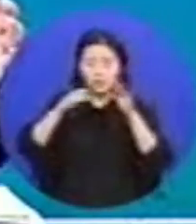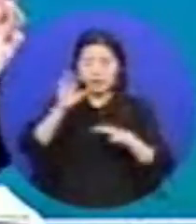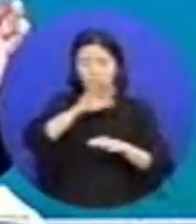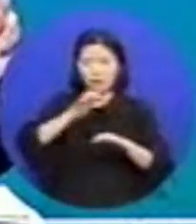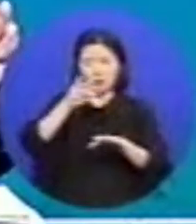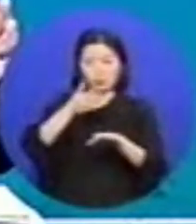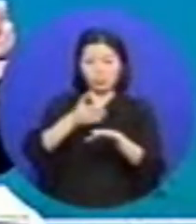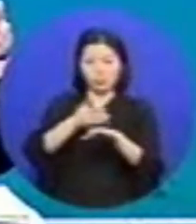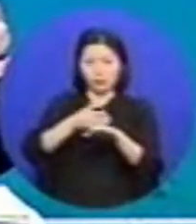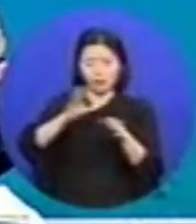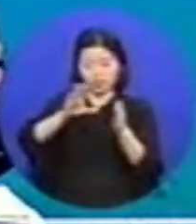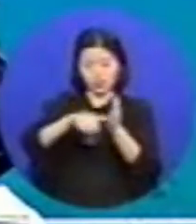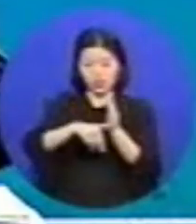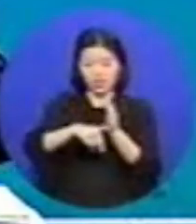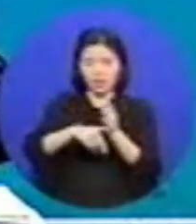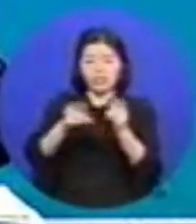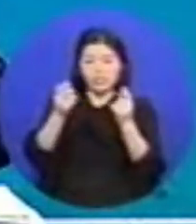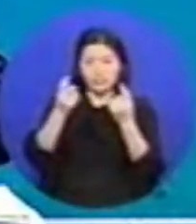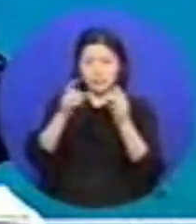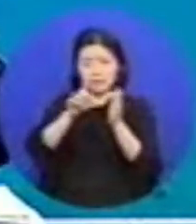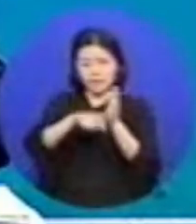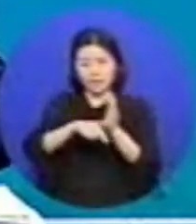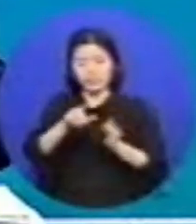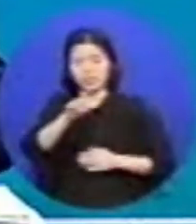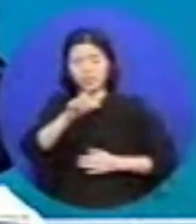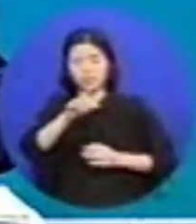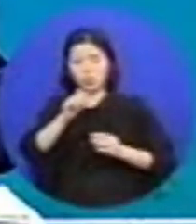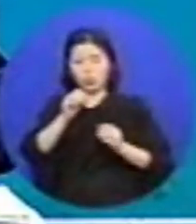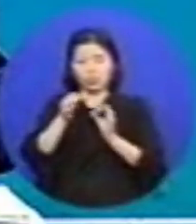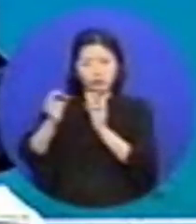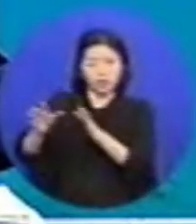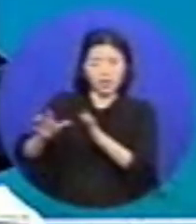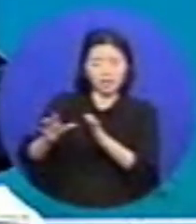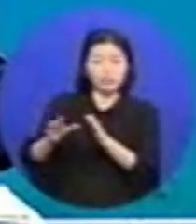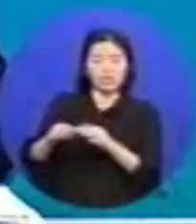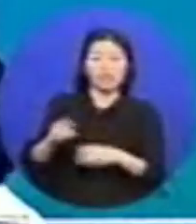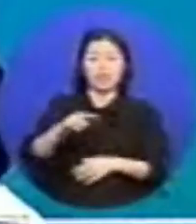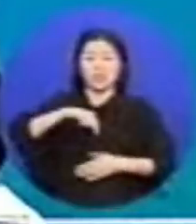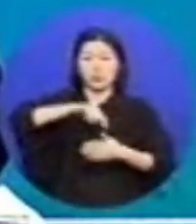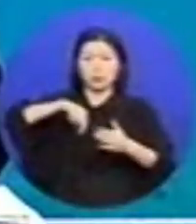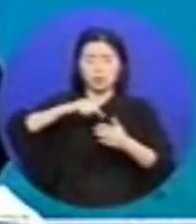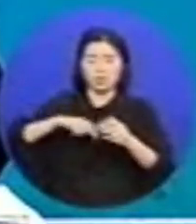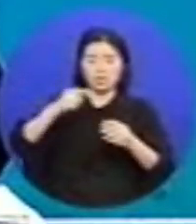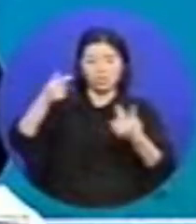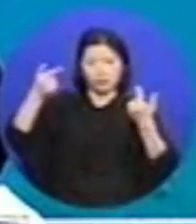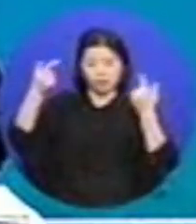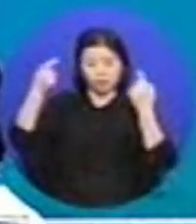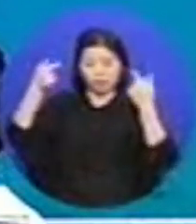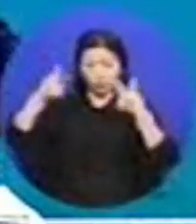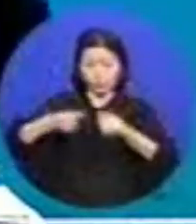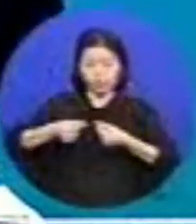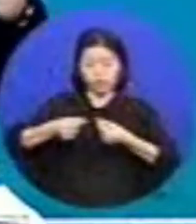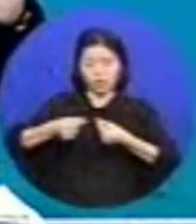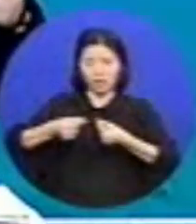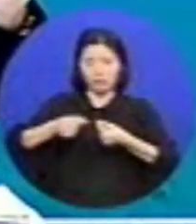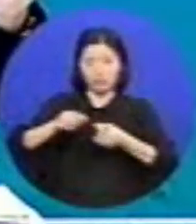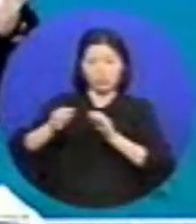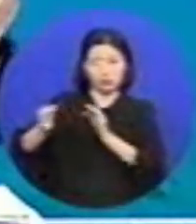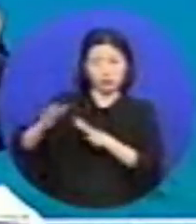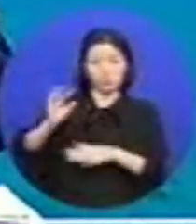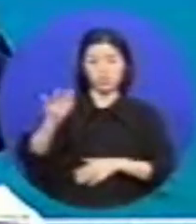가장 많은 시간이 그 마음의 내적 치유를 해주는 시간에 할애해요. 그대로